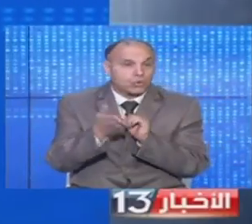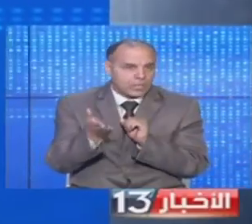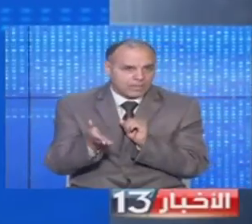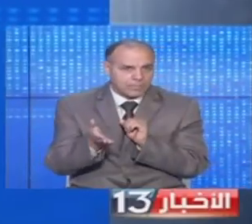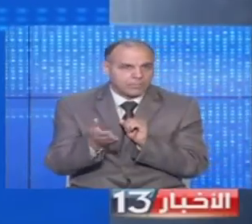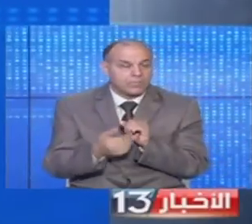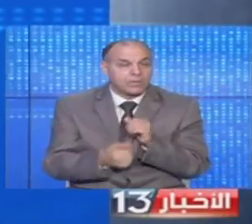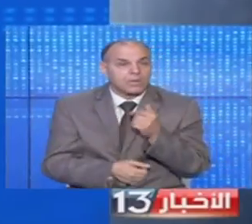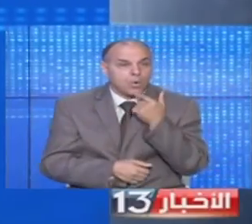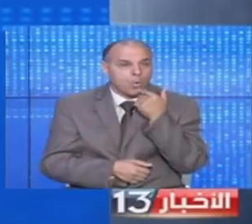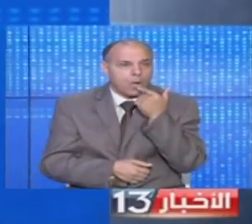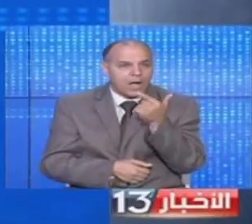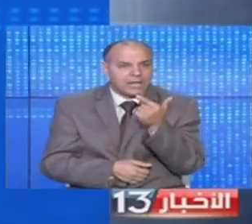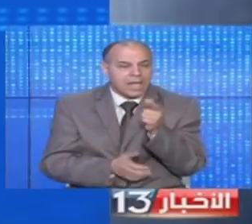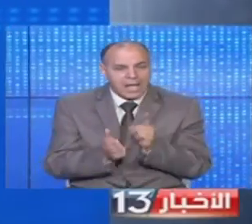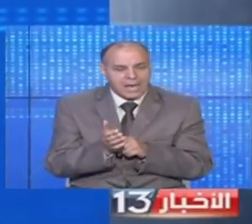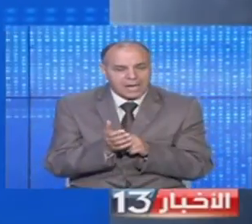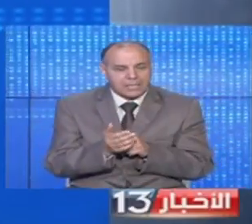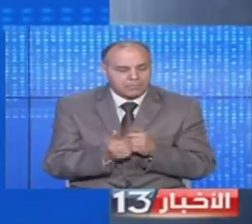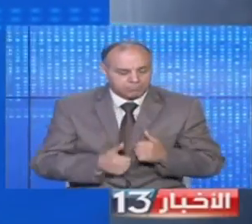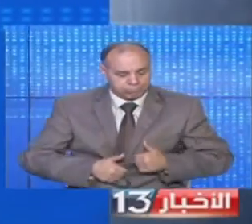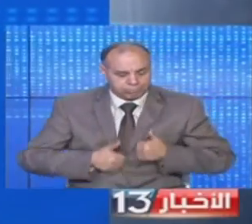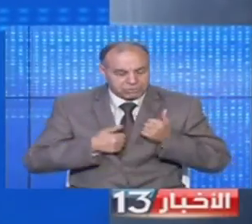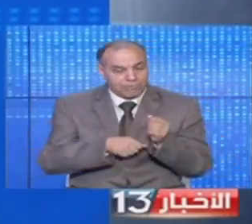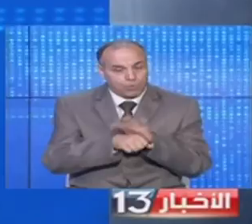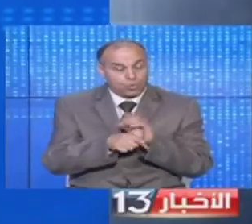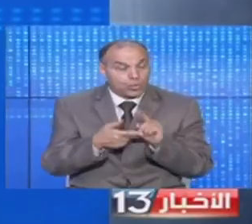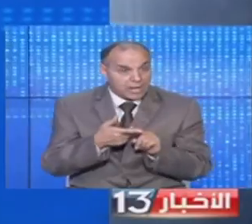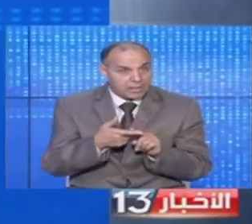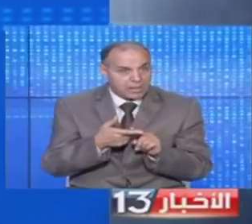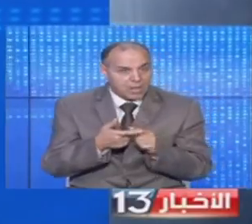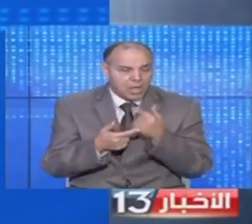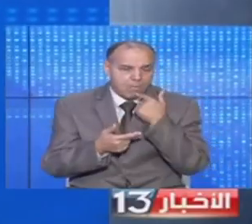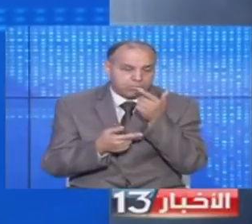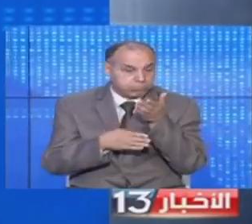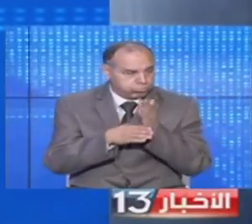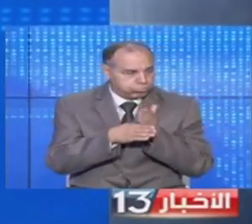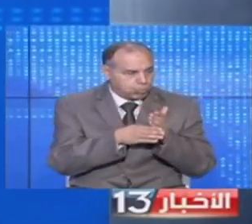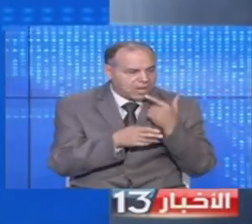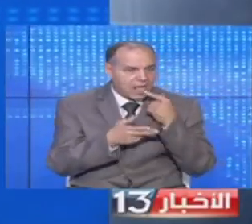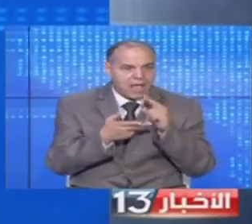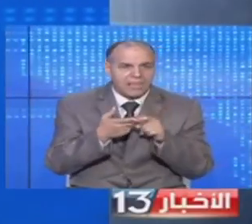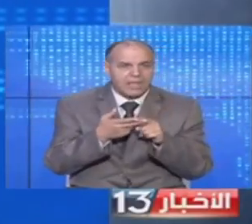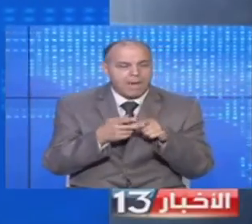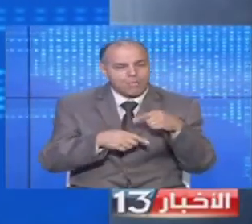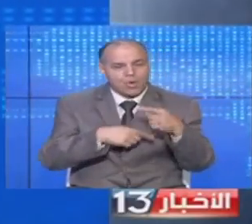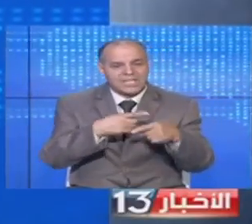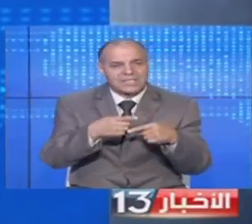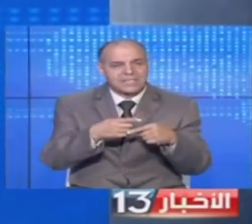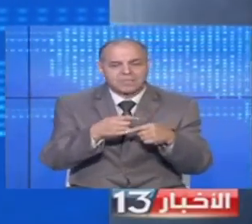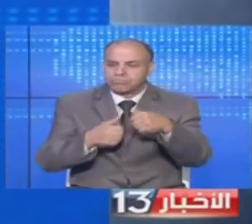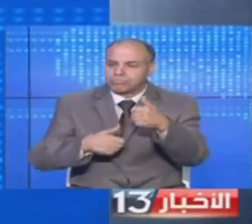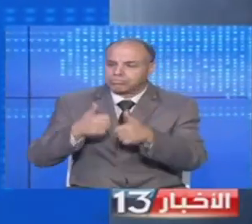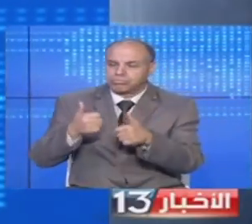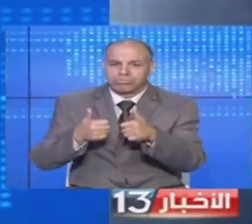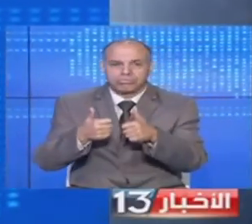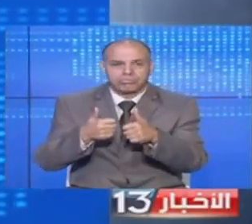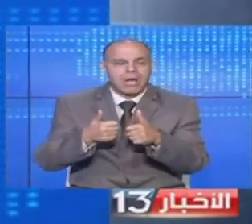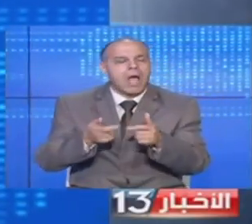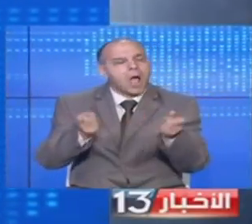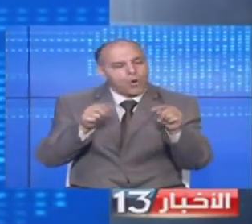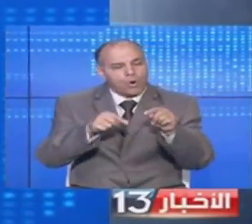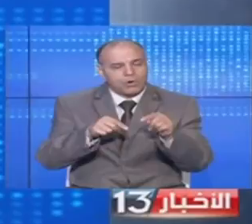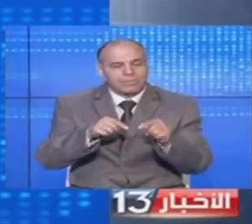كورونا وقد اكدت عافيه من الفيروس وابدى استعداده لمواصله السباق نحو البيت